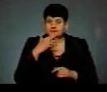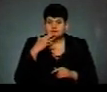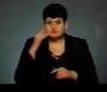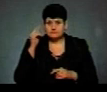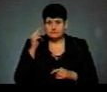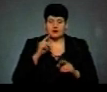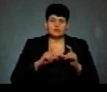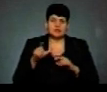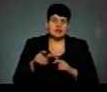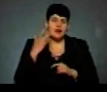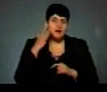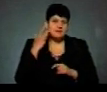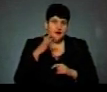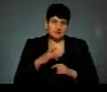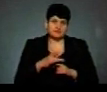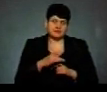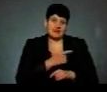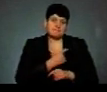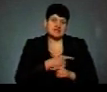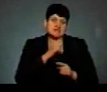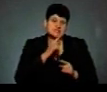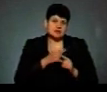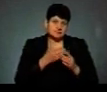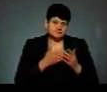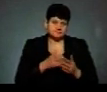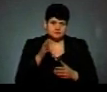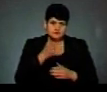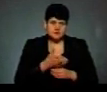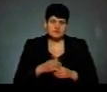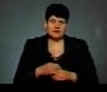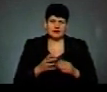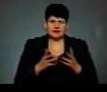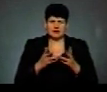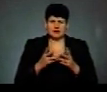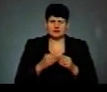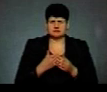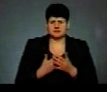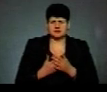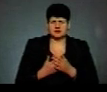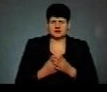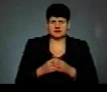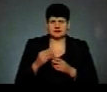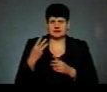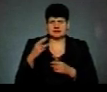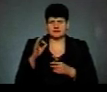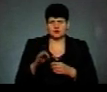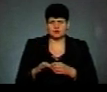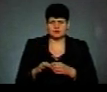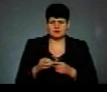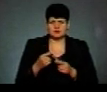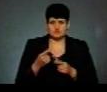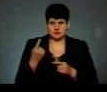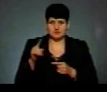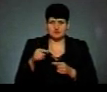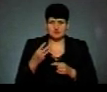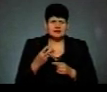студентів з Америки, особливо на медсестринській освіті. Їх десь кількість, число сягає біля 30%, тобто біля третини.